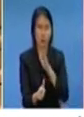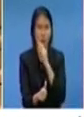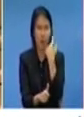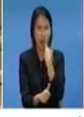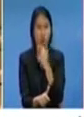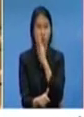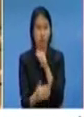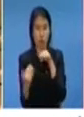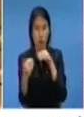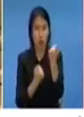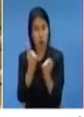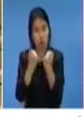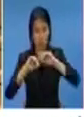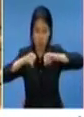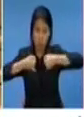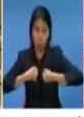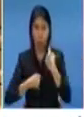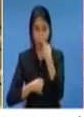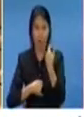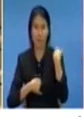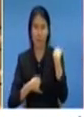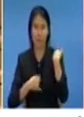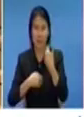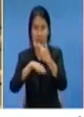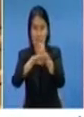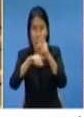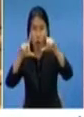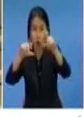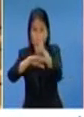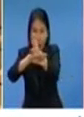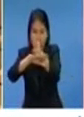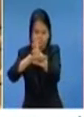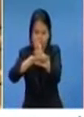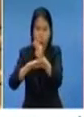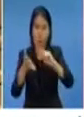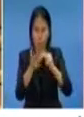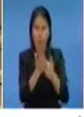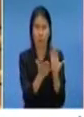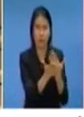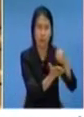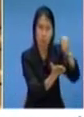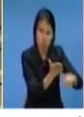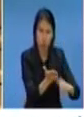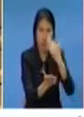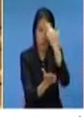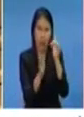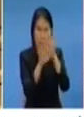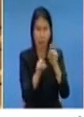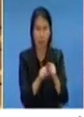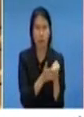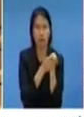คลังทำหนังสือไปถึงคปพ.คณะกรรมการควบคุมกำกับธุรกิจประกอบ